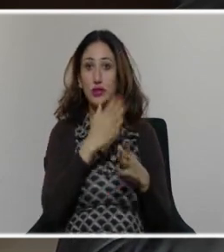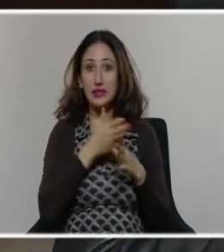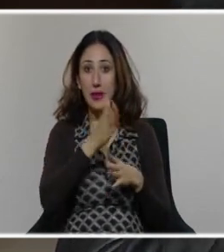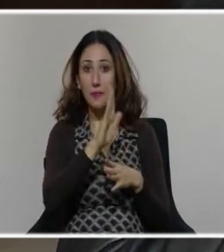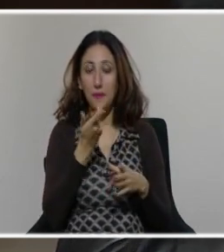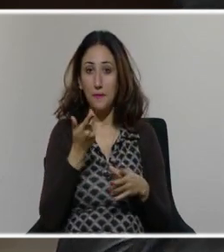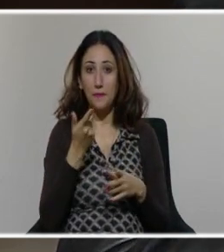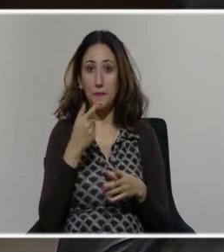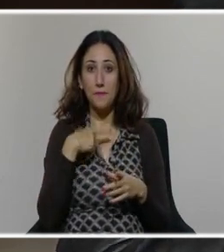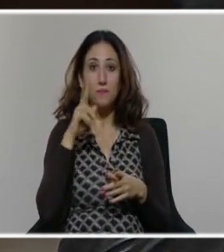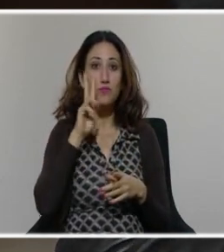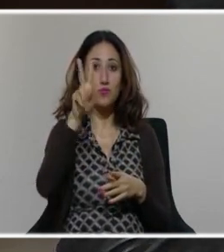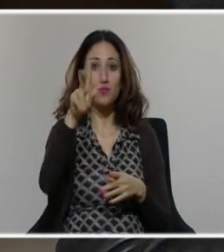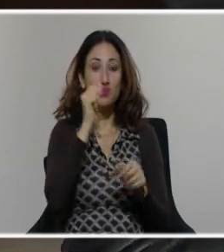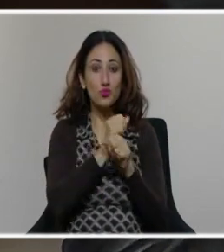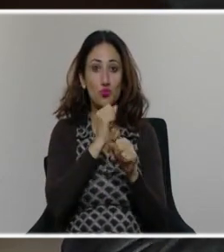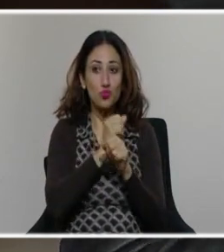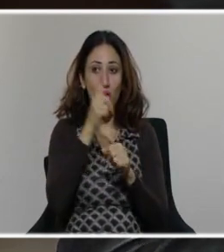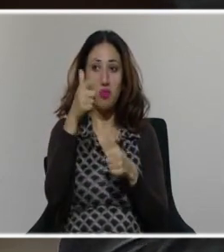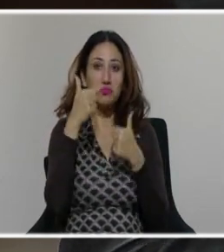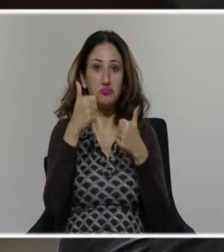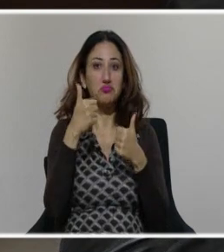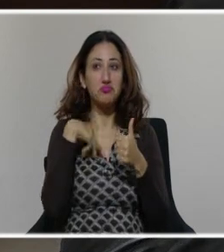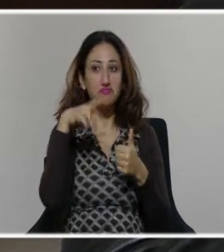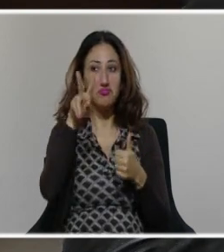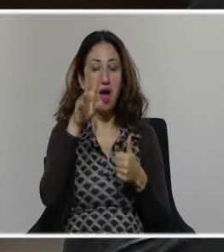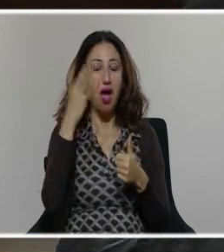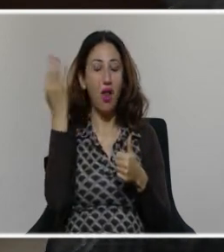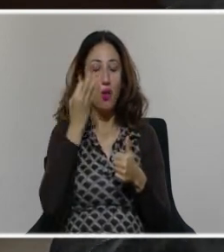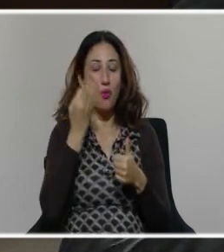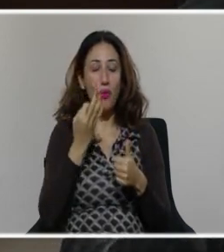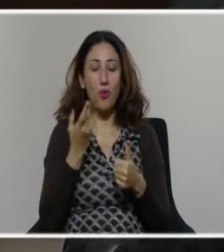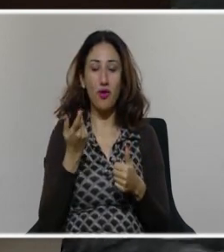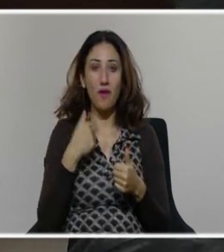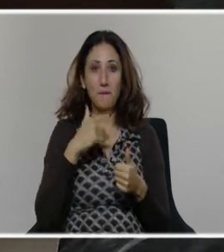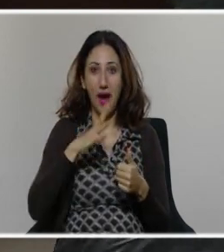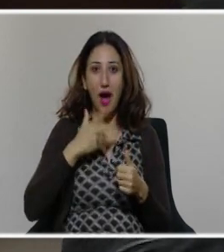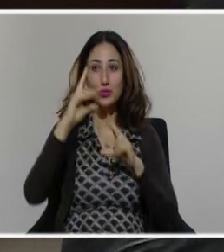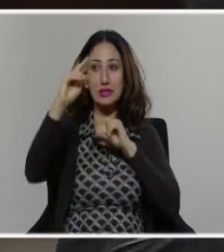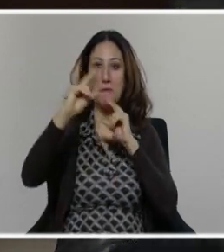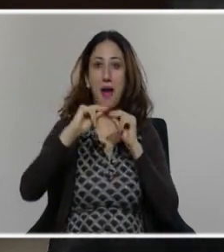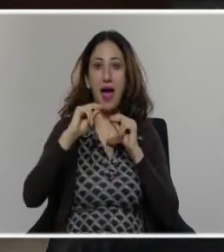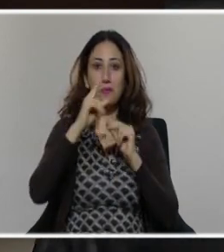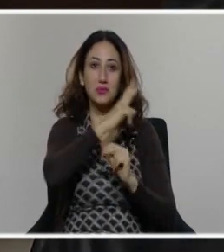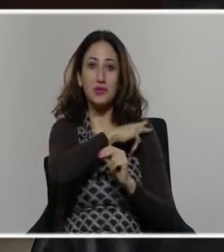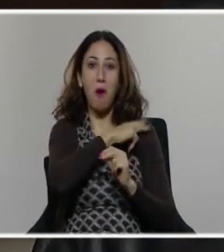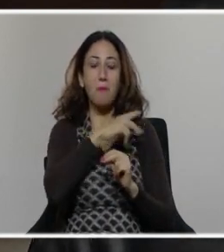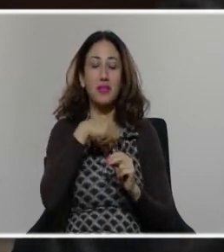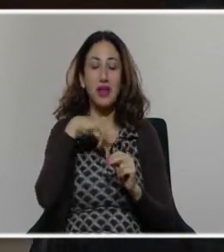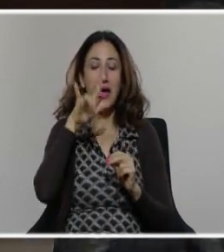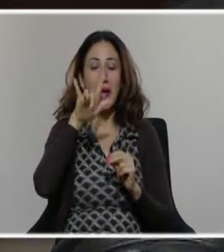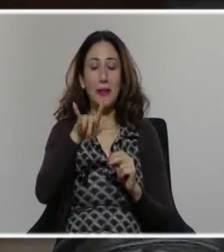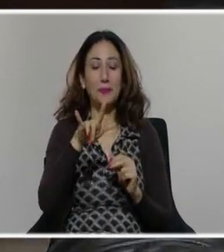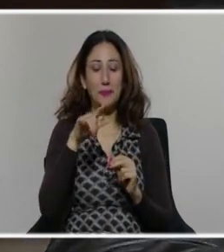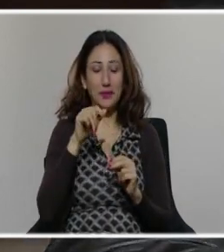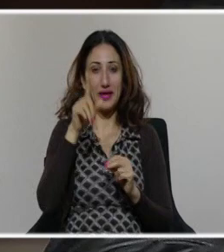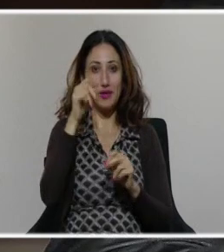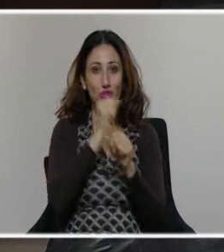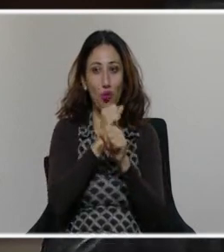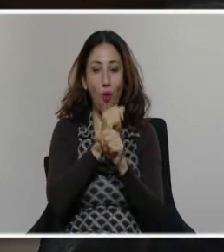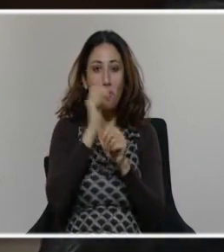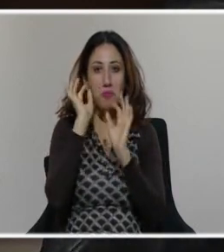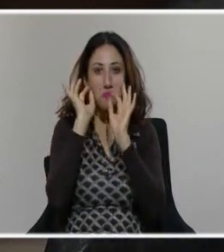عشان اتفرجت على دورك محمود ابن السول شرابي في المال والبنون، وحسيت ان انا نفسي اطلع ظابط شرطه من كتر الحاله الجميله اللي انتوا كنتوا